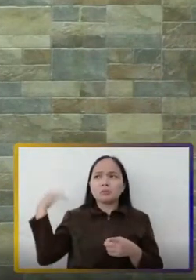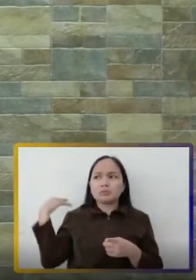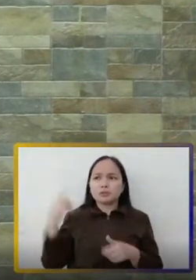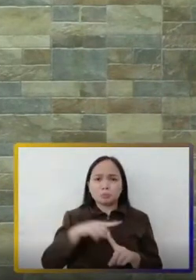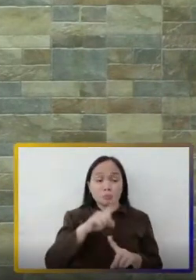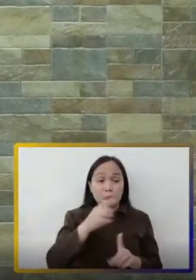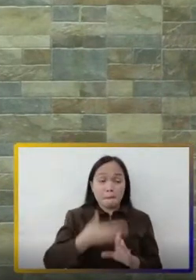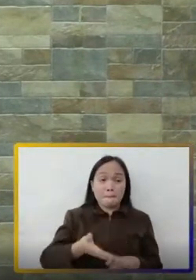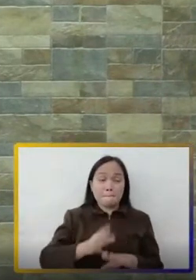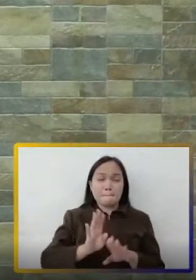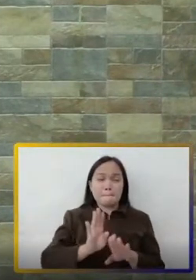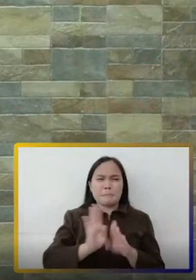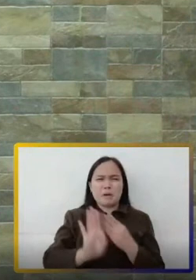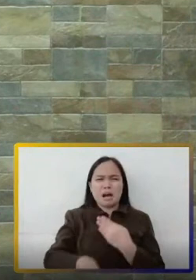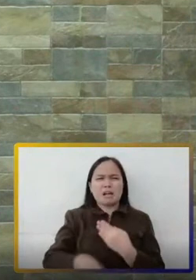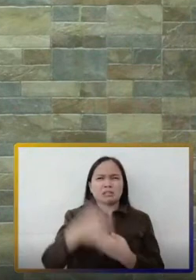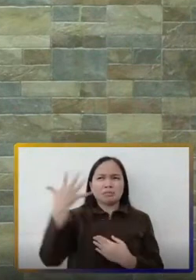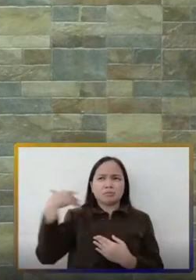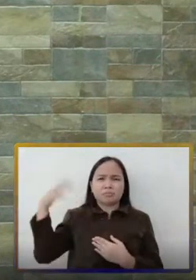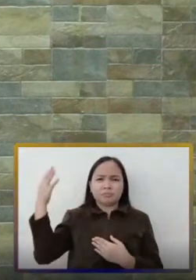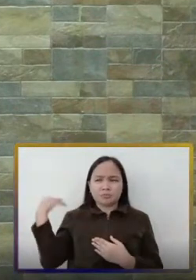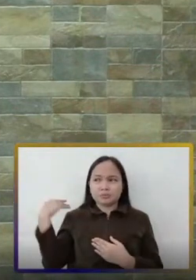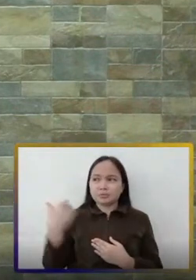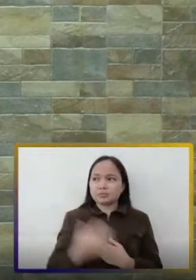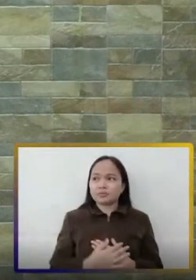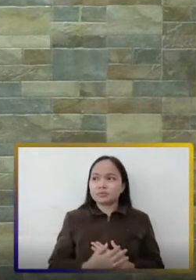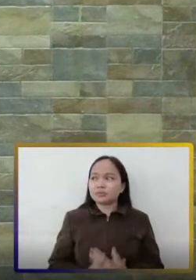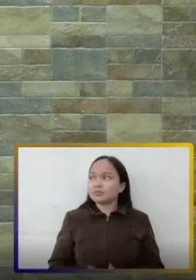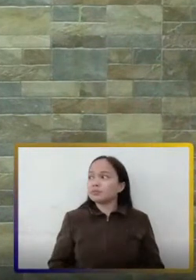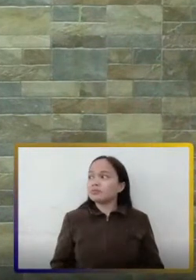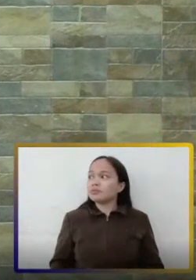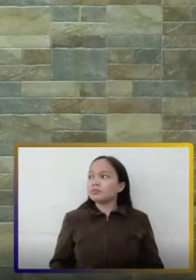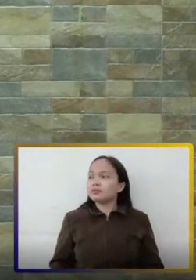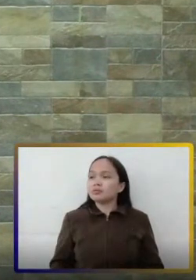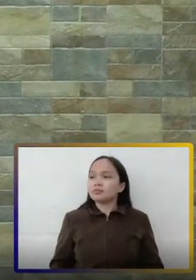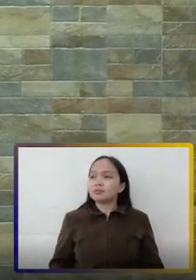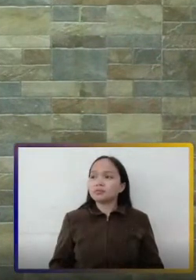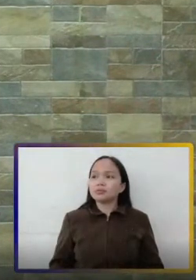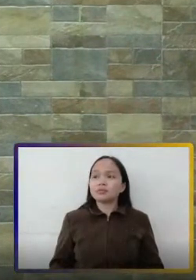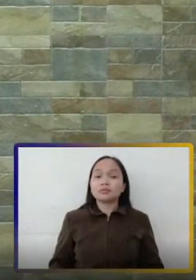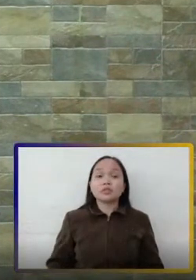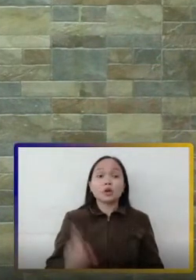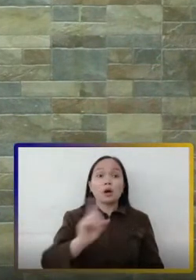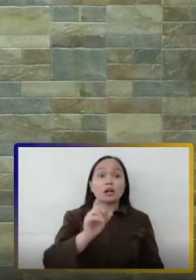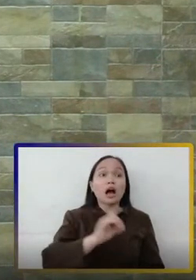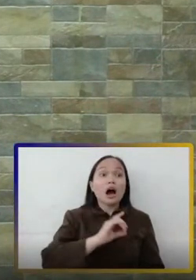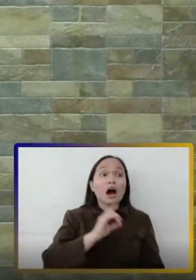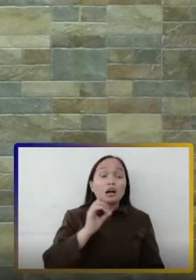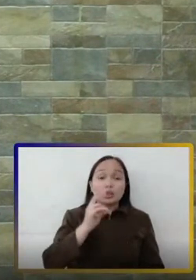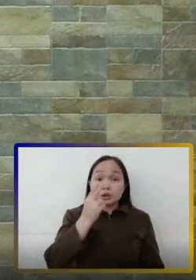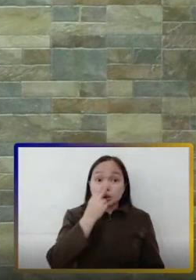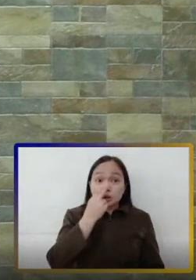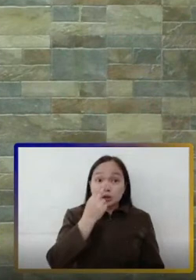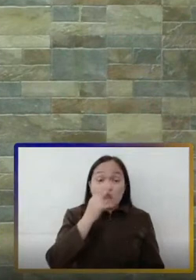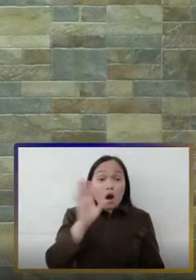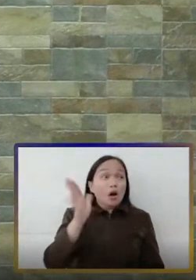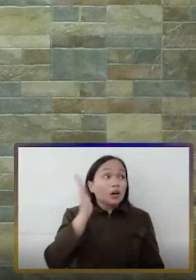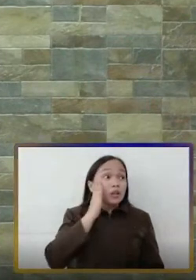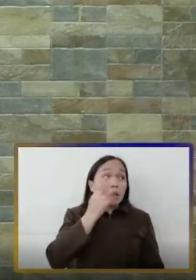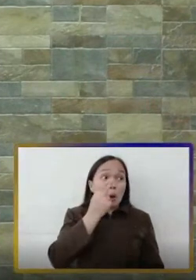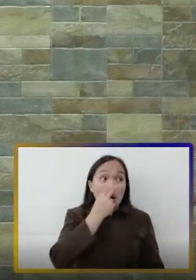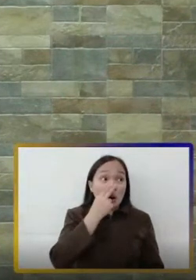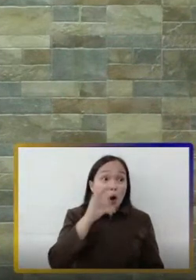my days. I don't know about your days, kayo man dito, na ang komedyante, ang comedy ay